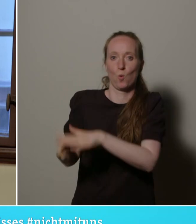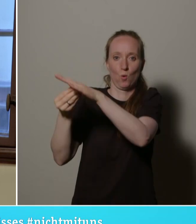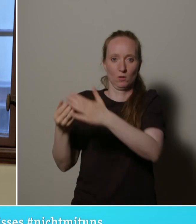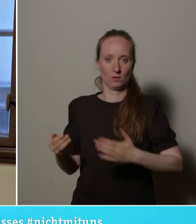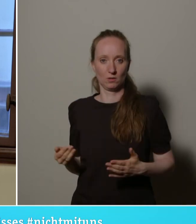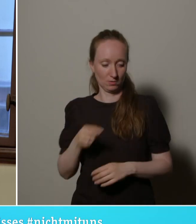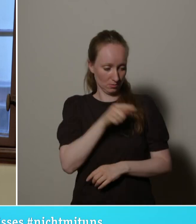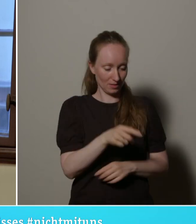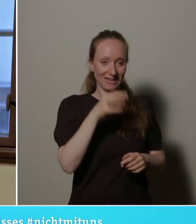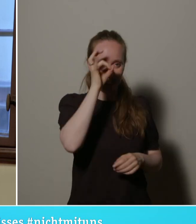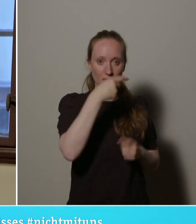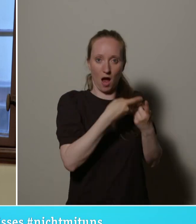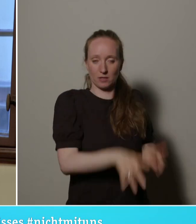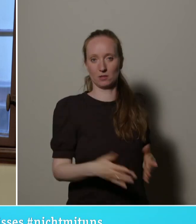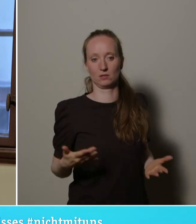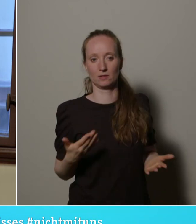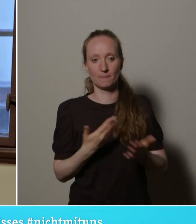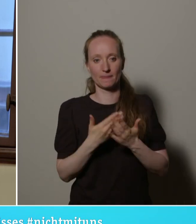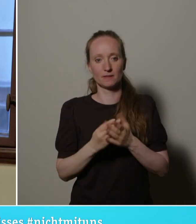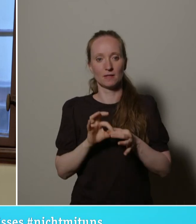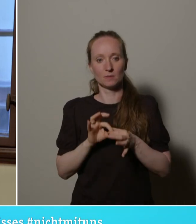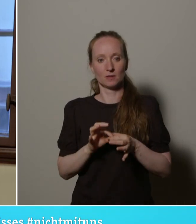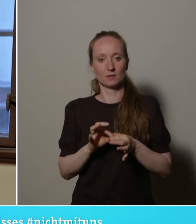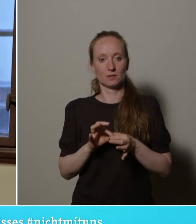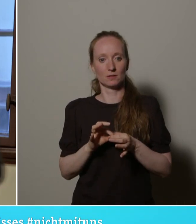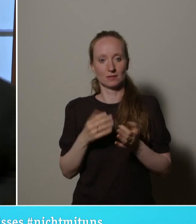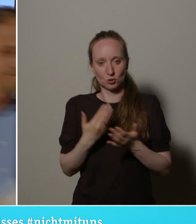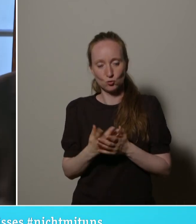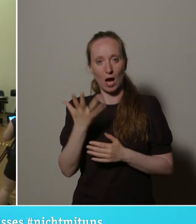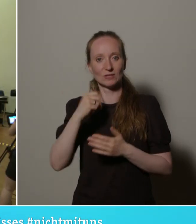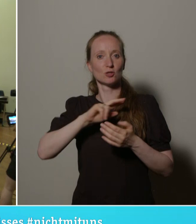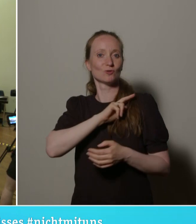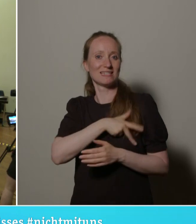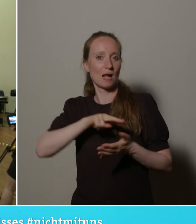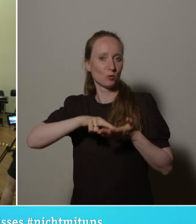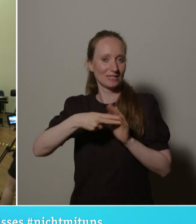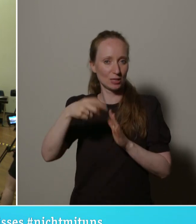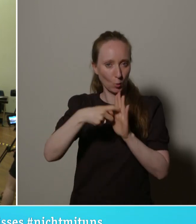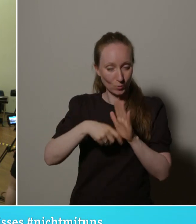unterstreiche sie und unterstütze sie aus sozialpolitischen Gründen ganz bestimmt nicht.